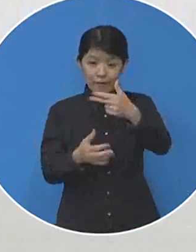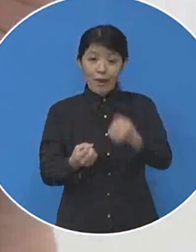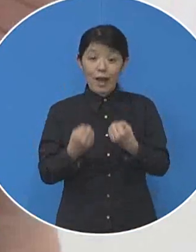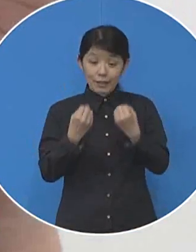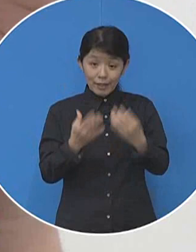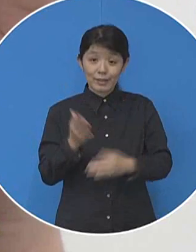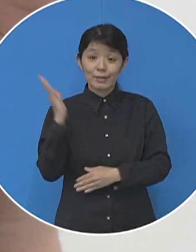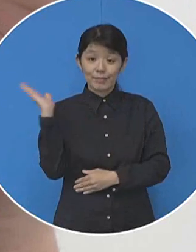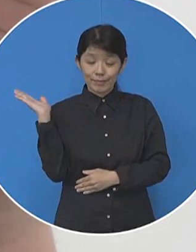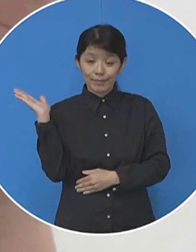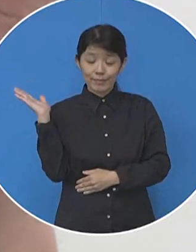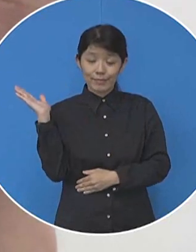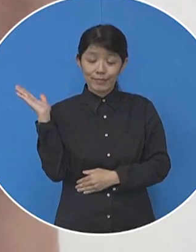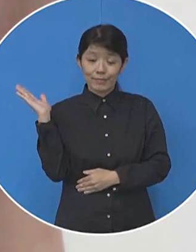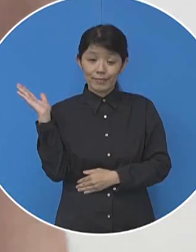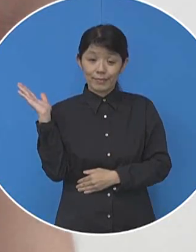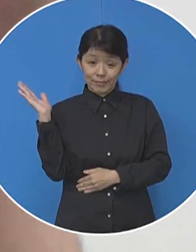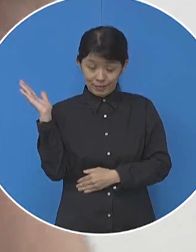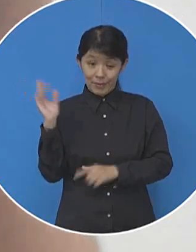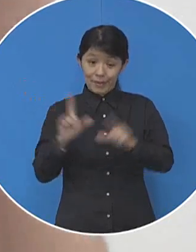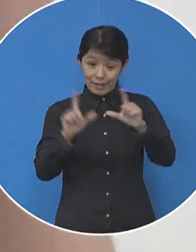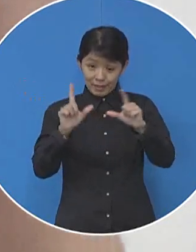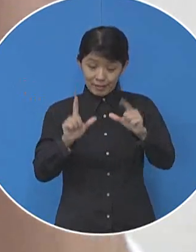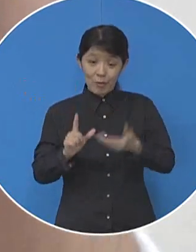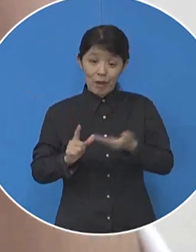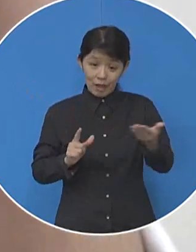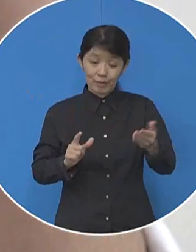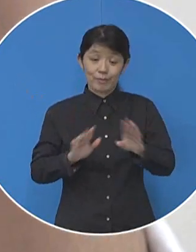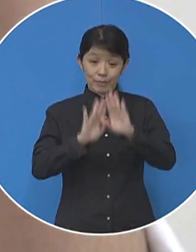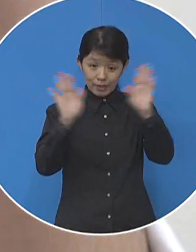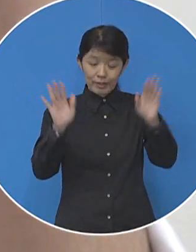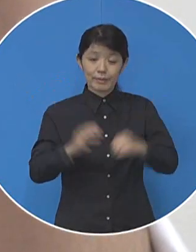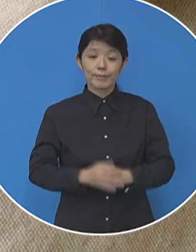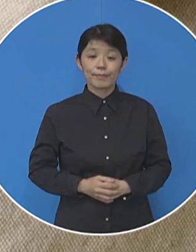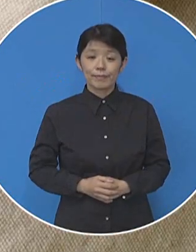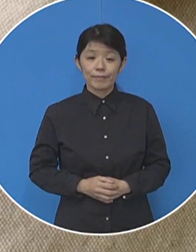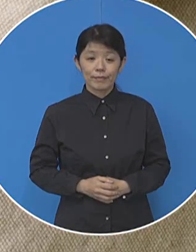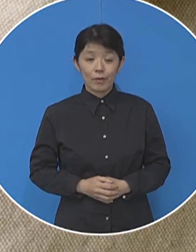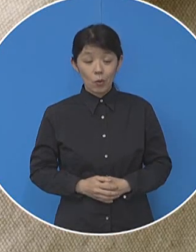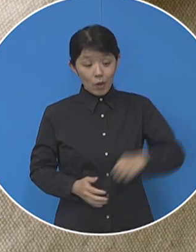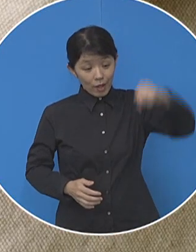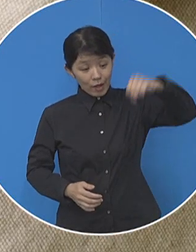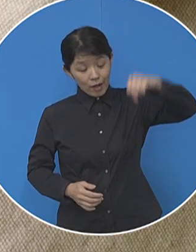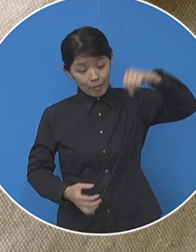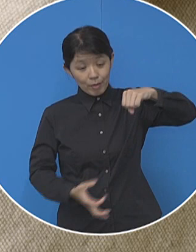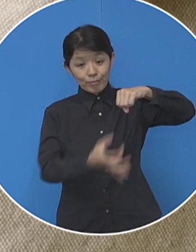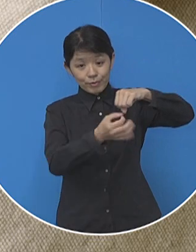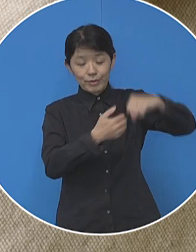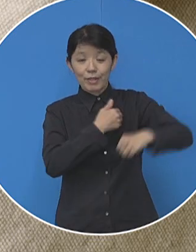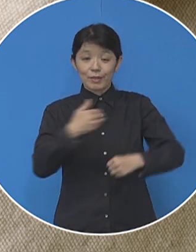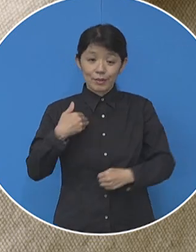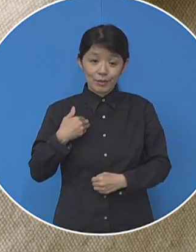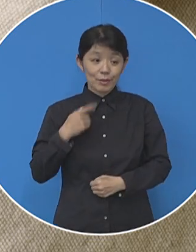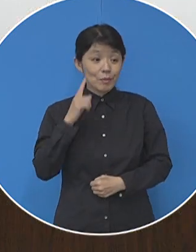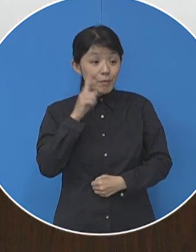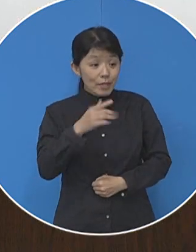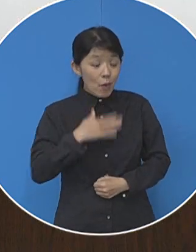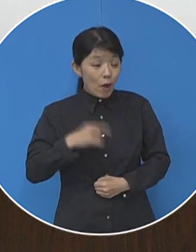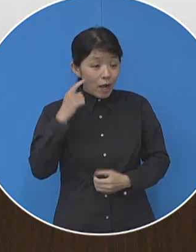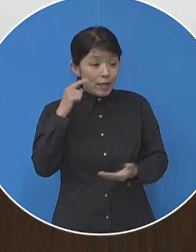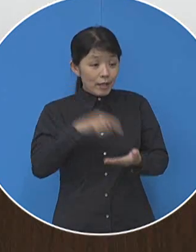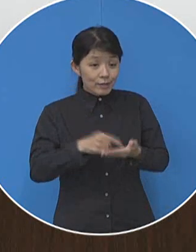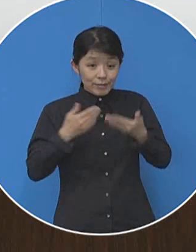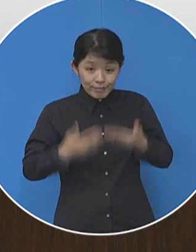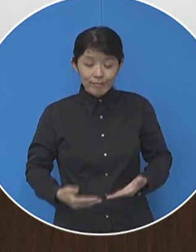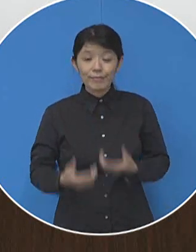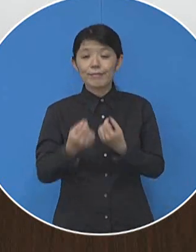のストラップ型のヘルプマークの配布も開始します。 じゃあカバンなどにつけられるので、より分かりやすくなって安心